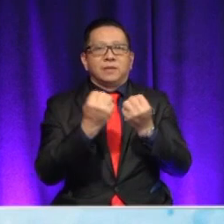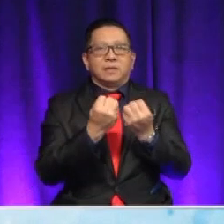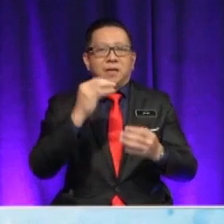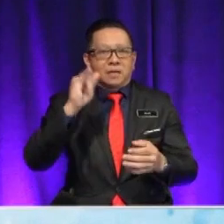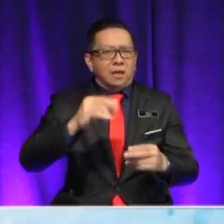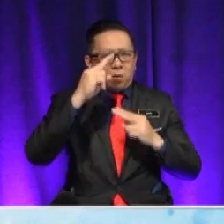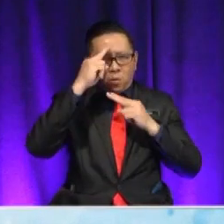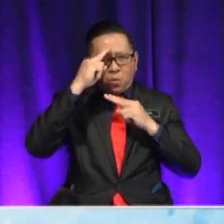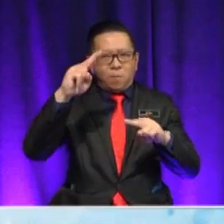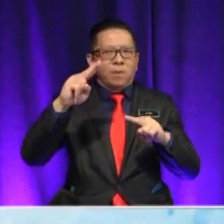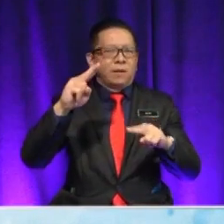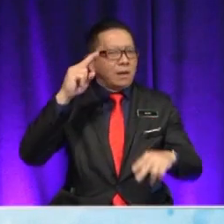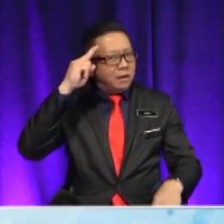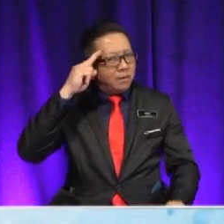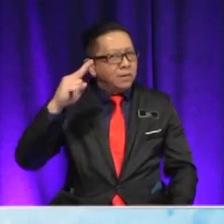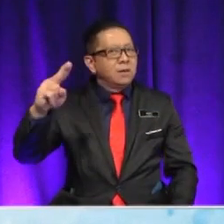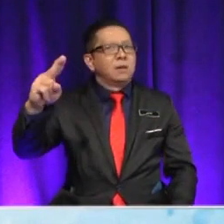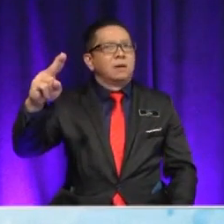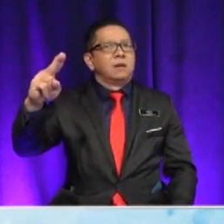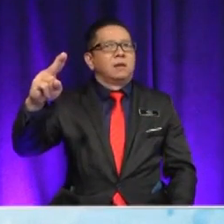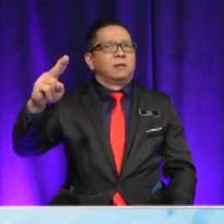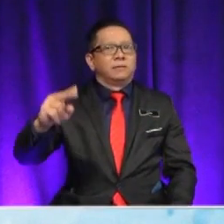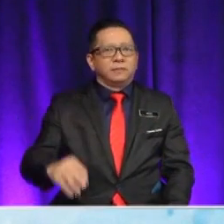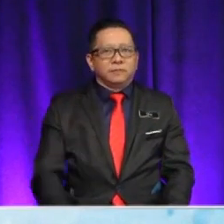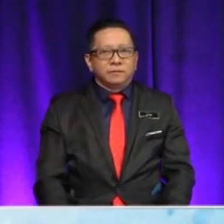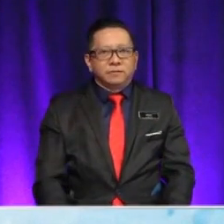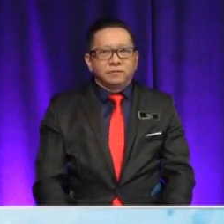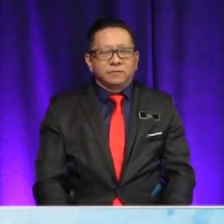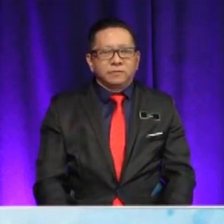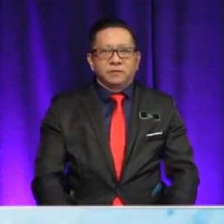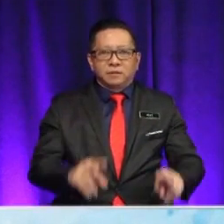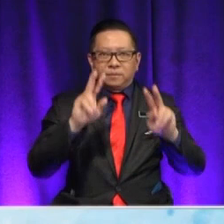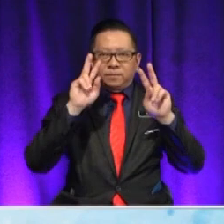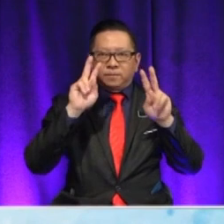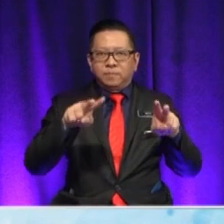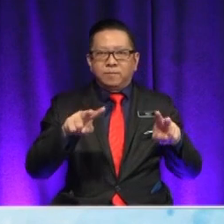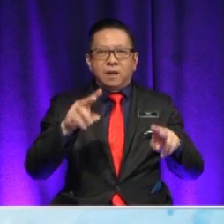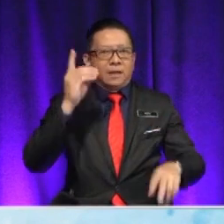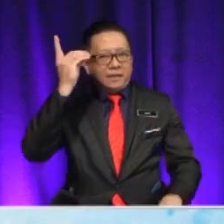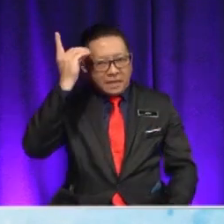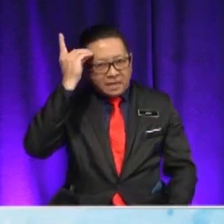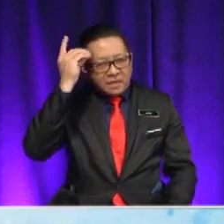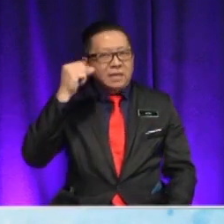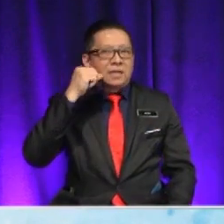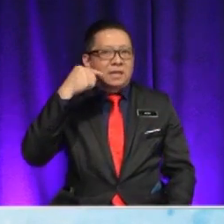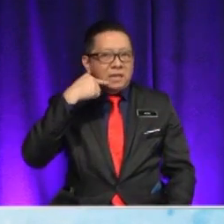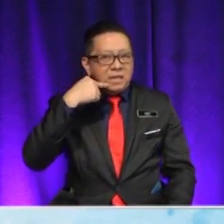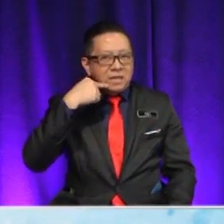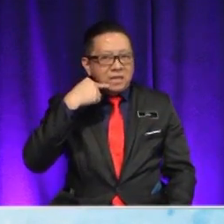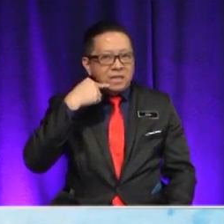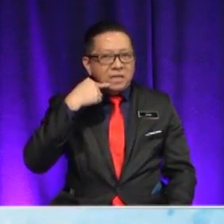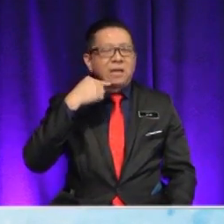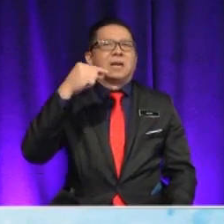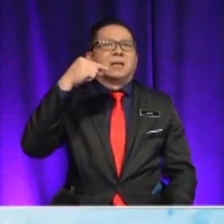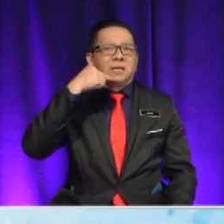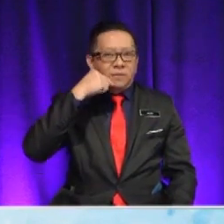menghormati amalan agama. Macam yang cikgu Farah terangkan tadi kan. Jadi nampak. Okey, selain daripada Danish, Akila pun faham. Okey,